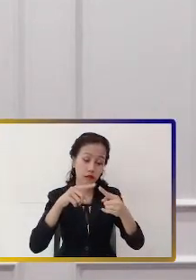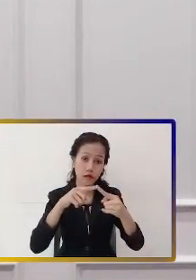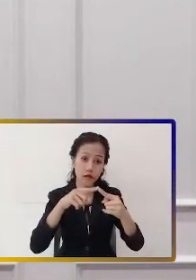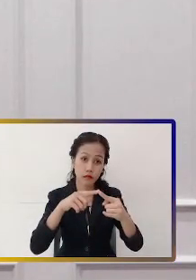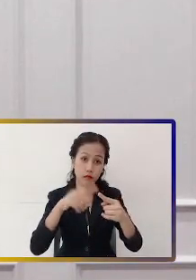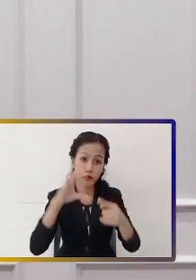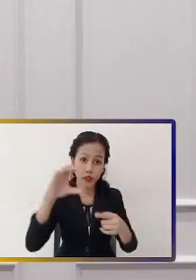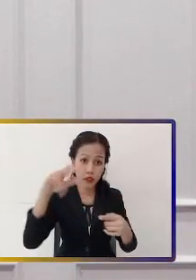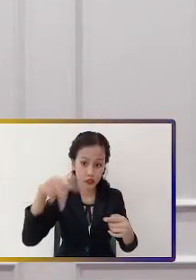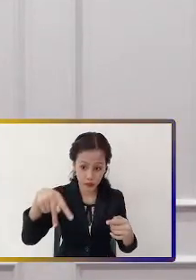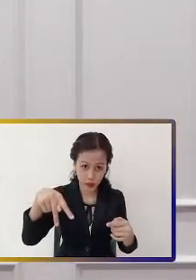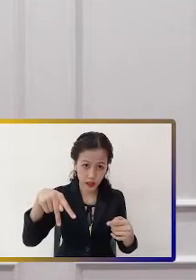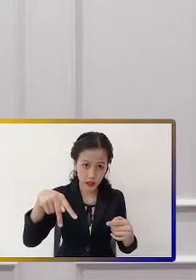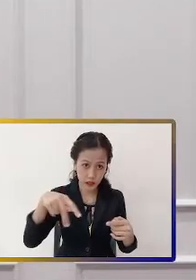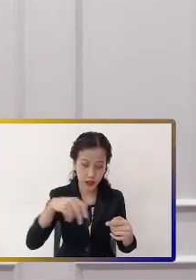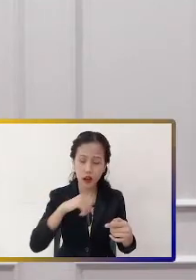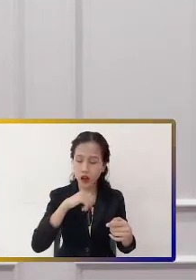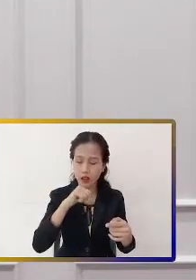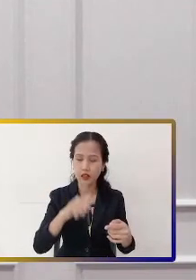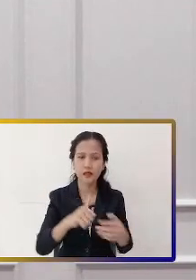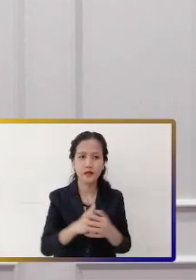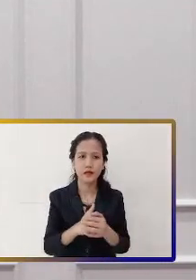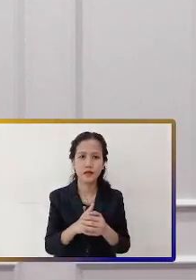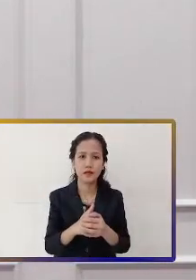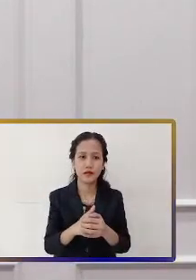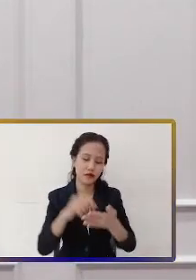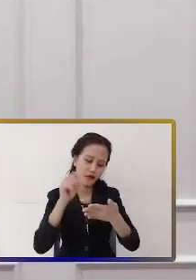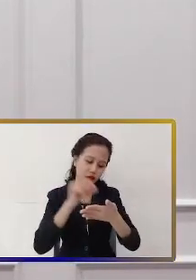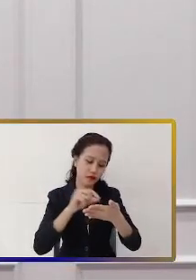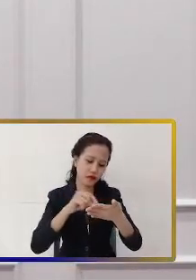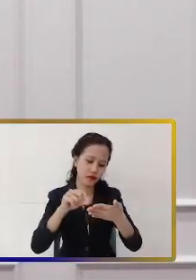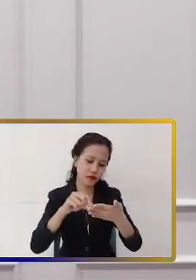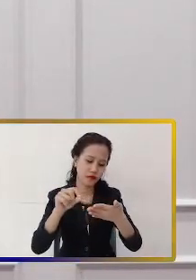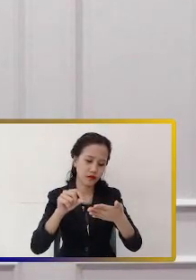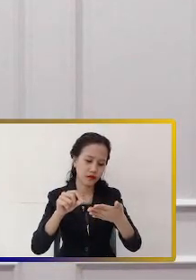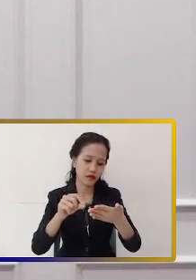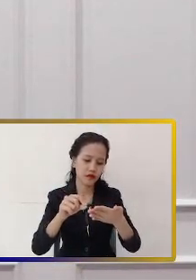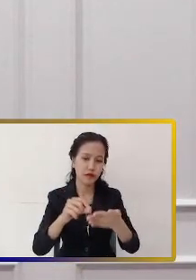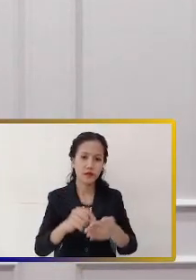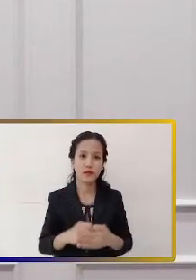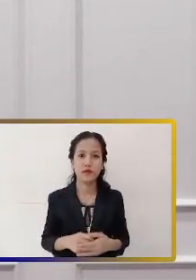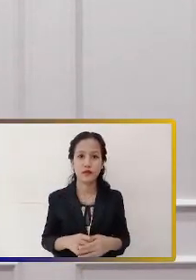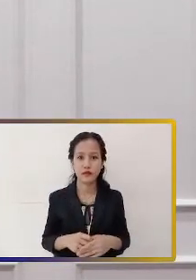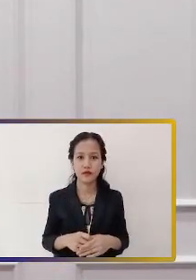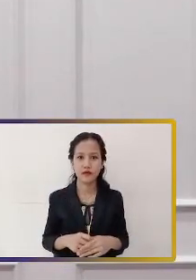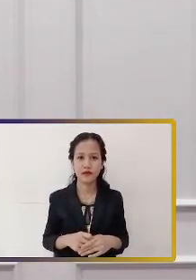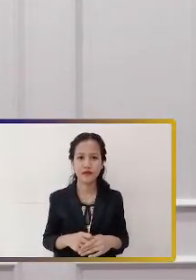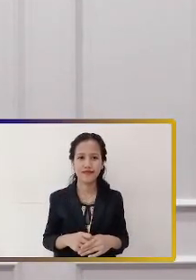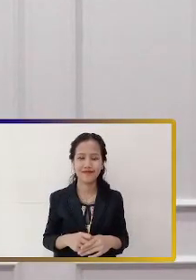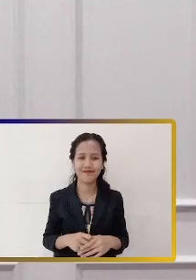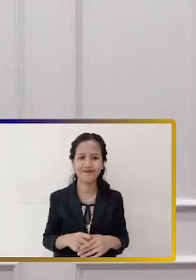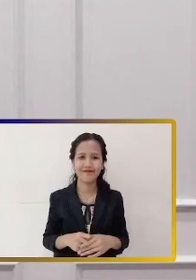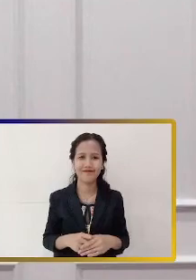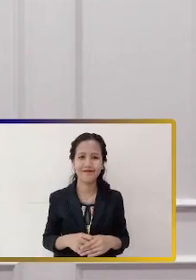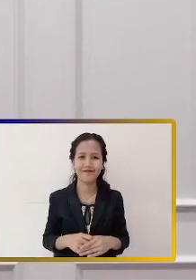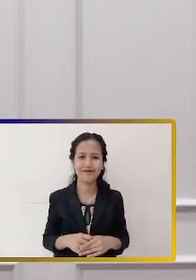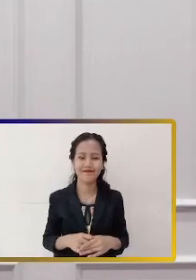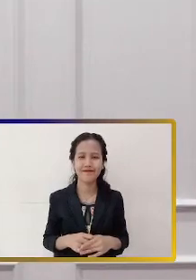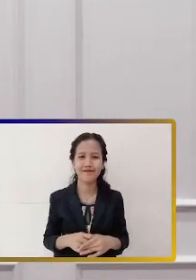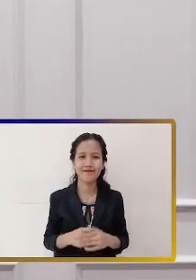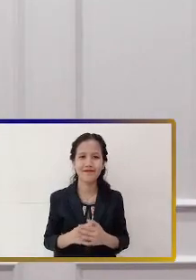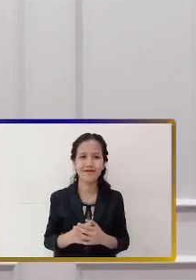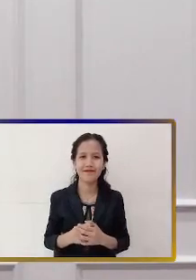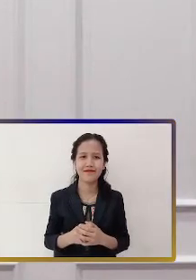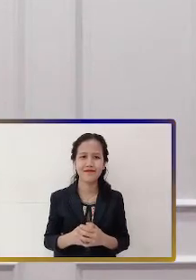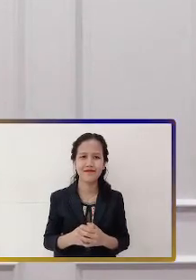kanyang monitor sa computer. No. Binabasa niya. Ang tawag doon is hard copy. Tama? Hard copy. See? So, binabasa niya. I mean,